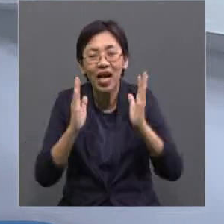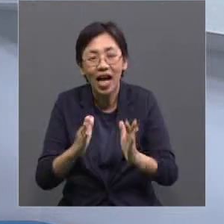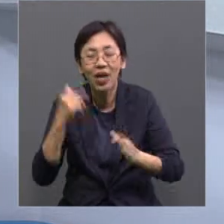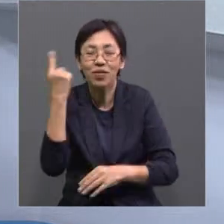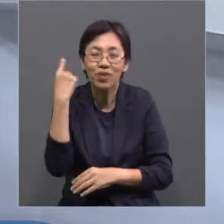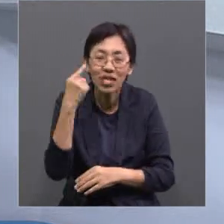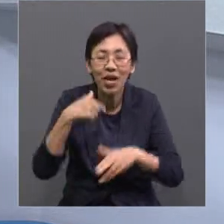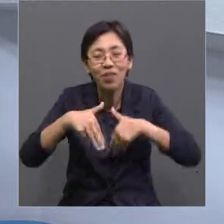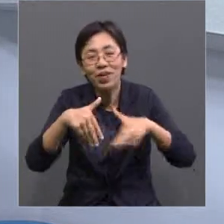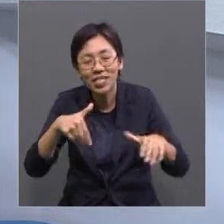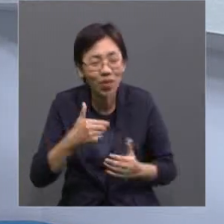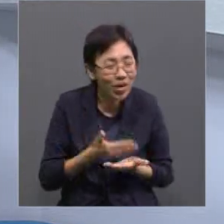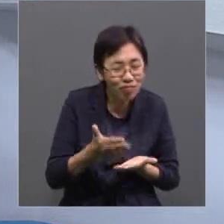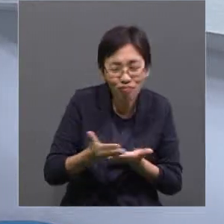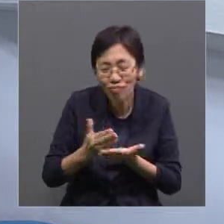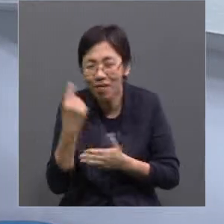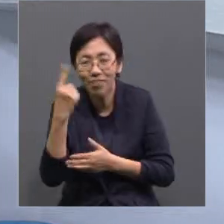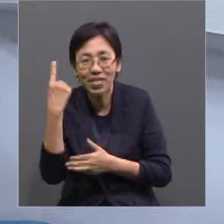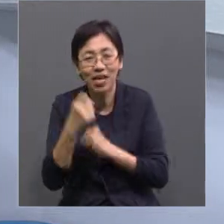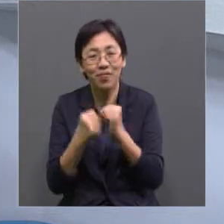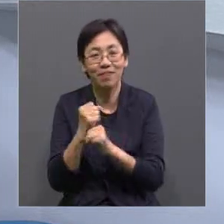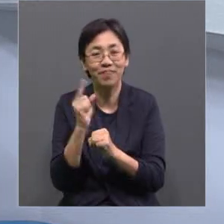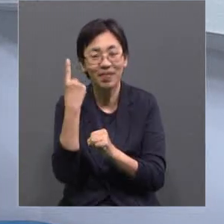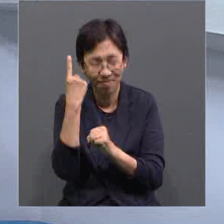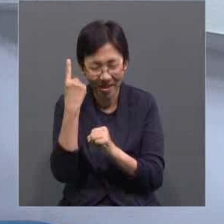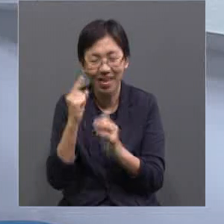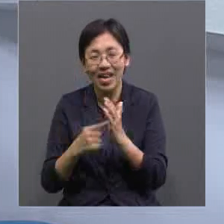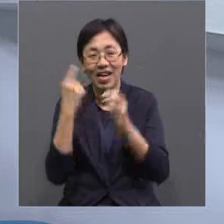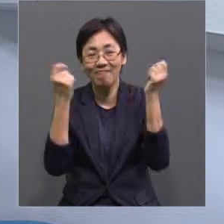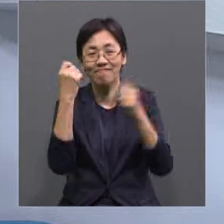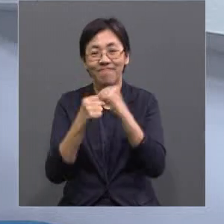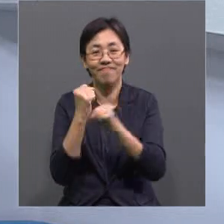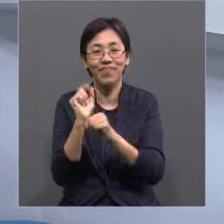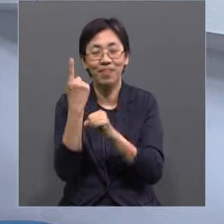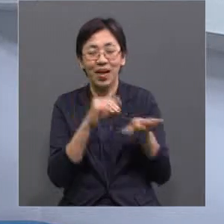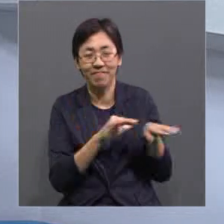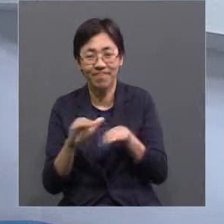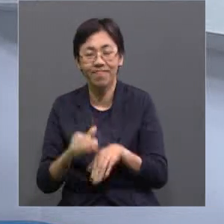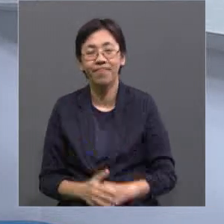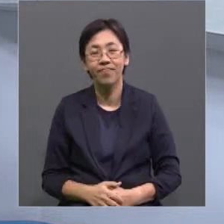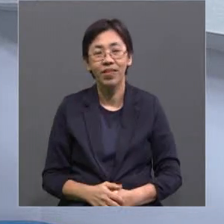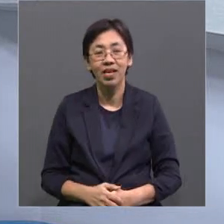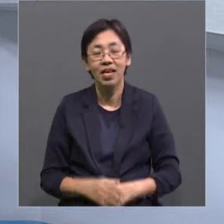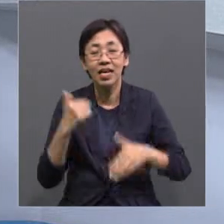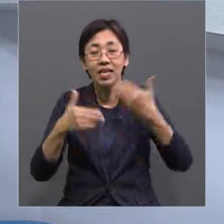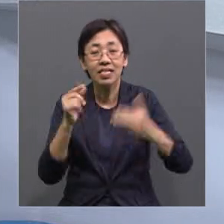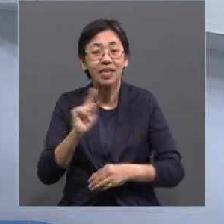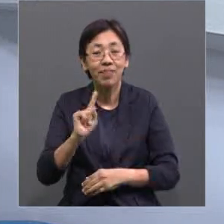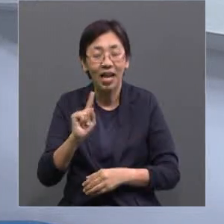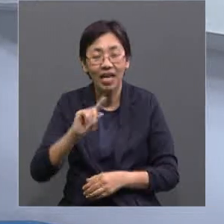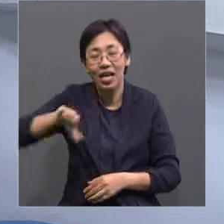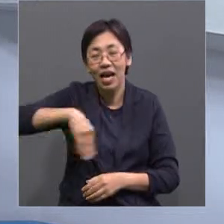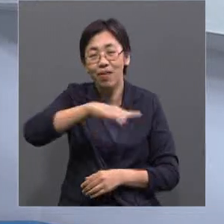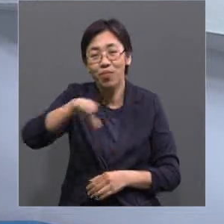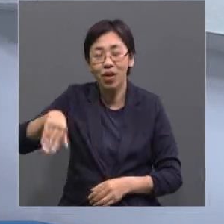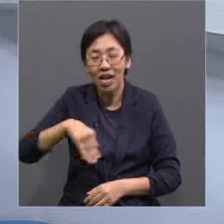แล้วก็นักท่องเที่ยวมาร่วมส่งความสุขนับถอยหลังต้อนรับปีใหม่ไปพร้อมๆกันค่ะที่นั่นจะมีกิจกรรมอะไรที่น่าสนใจบ้างเดี๋ยวพาคุณผู้ชมไป